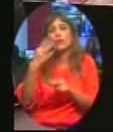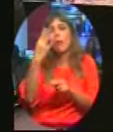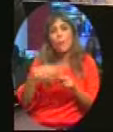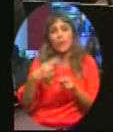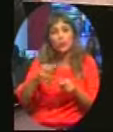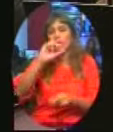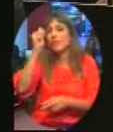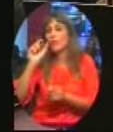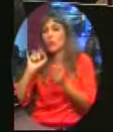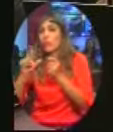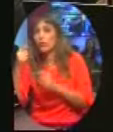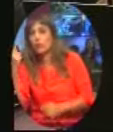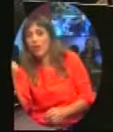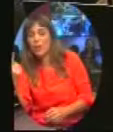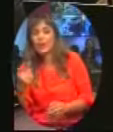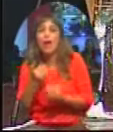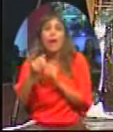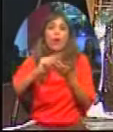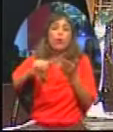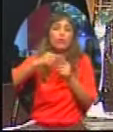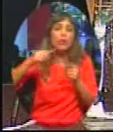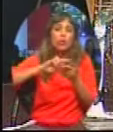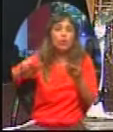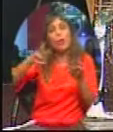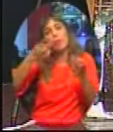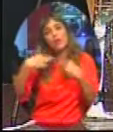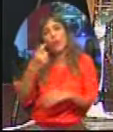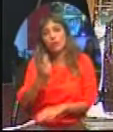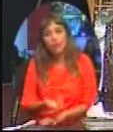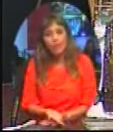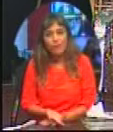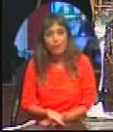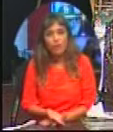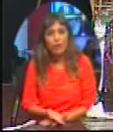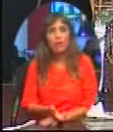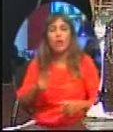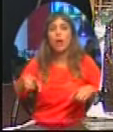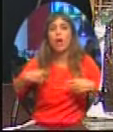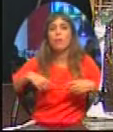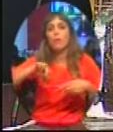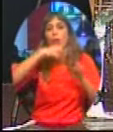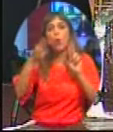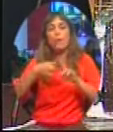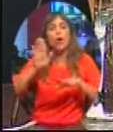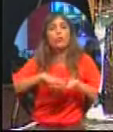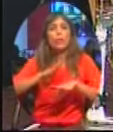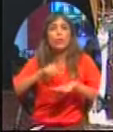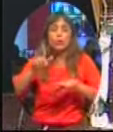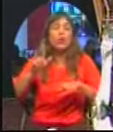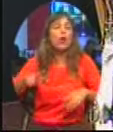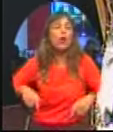לשלם, ורק אחרי חודש וחצי, חודשיים לקבל. אנחנו חיים בעולם שבו הכשרה מקצועית זה כל ימי חייך. זה